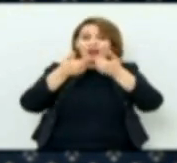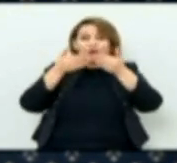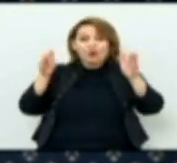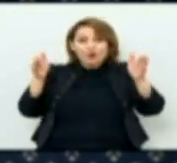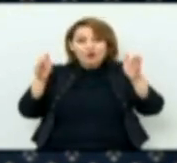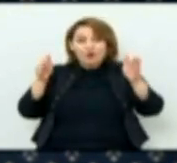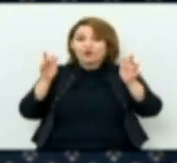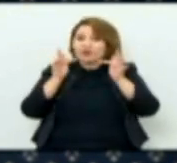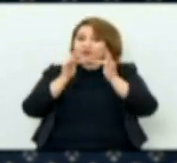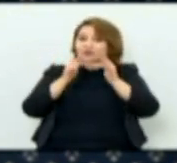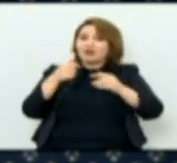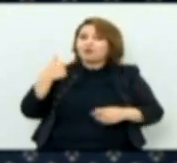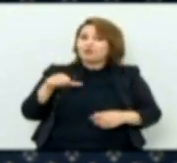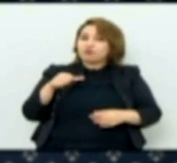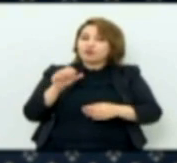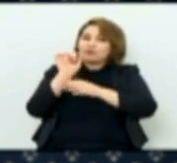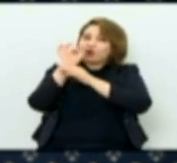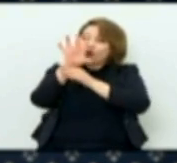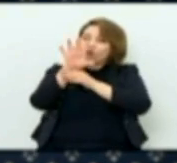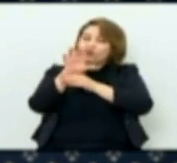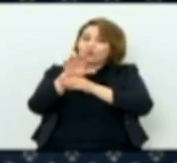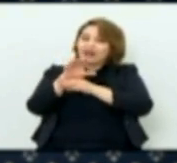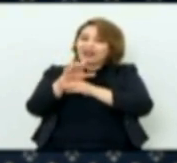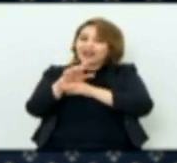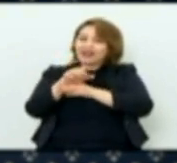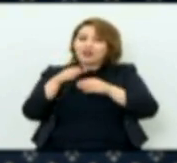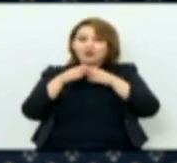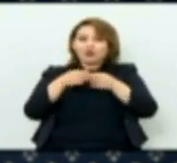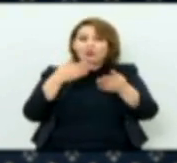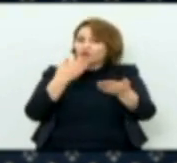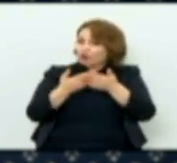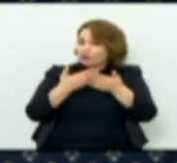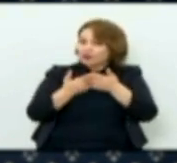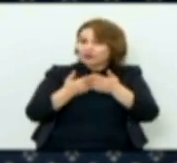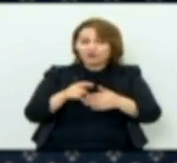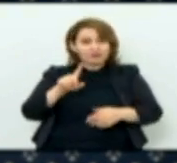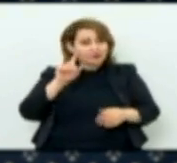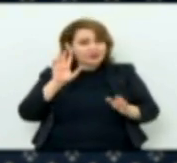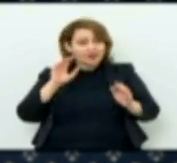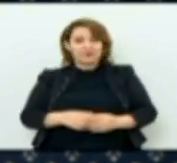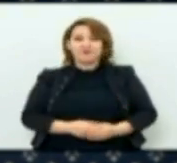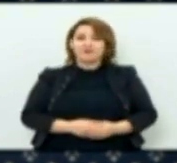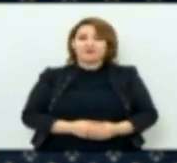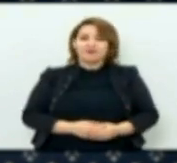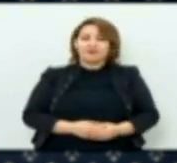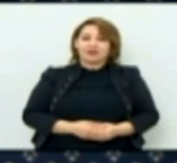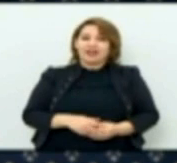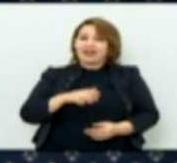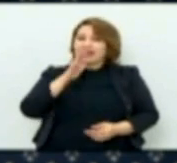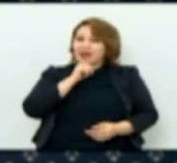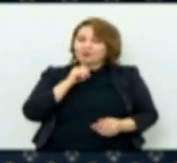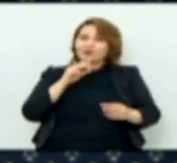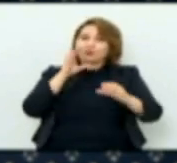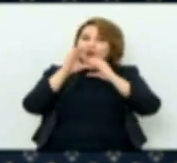هذا بمجرد رسالة تاع طلب استقبال. لو طلبوا لي الاستقبال نستقبلها. لا يعقل أنني